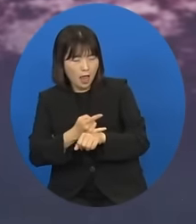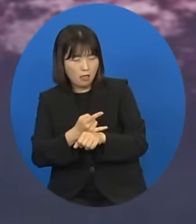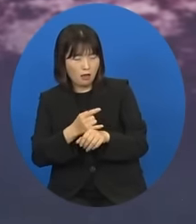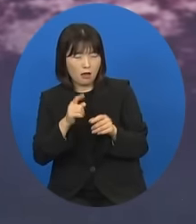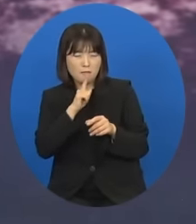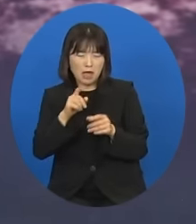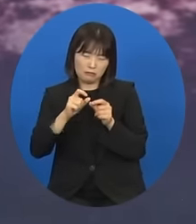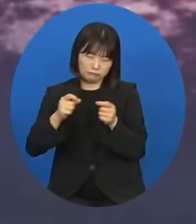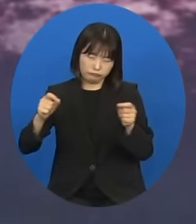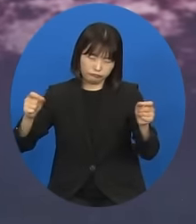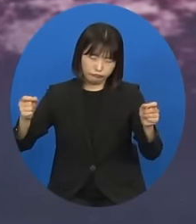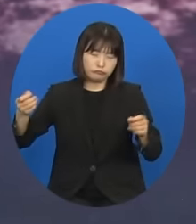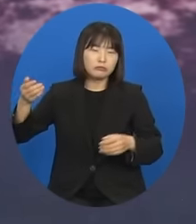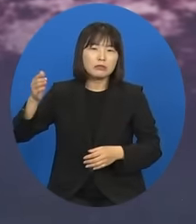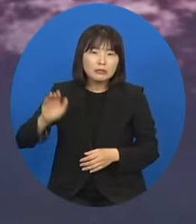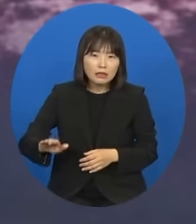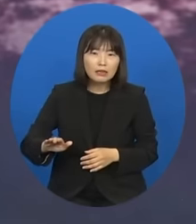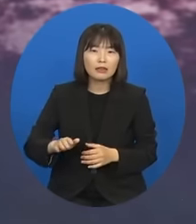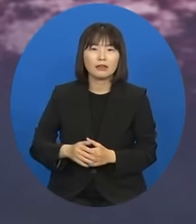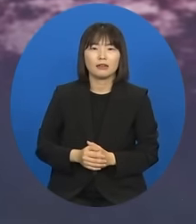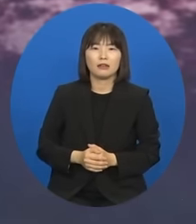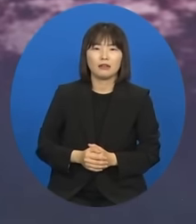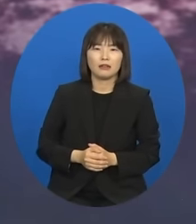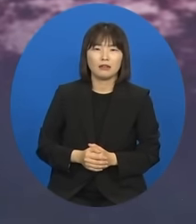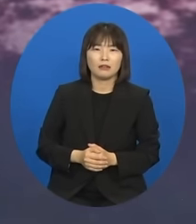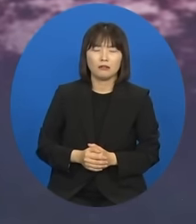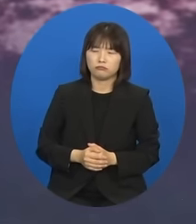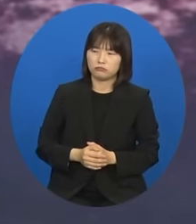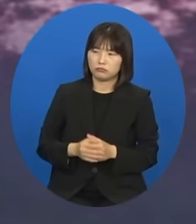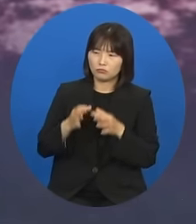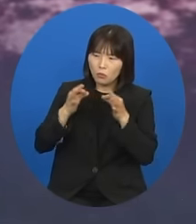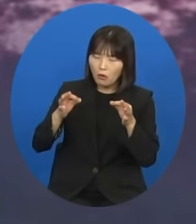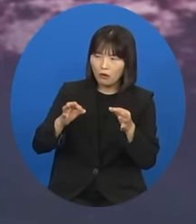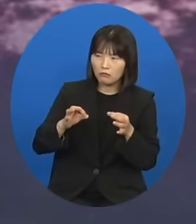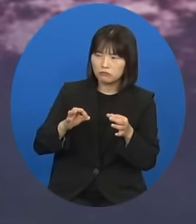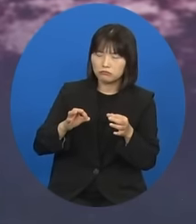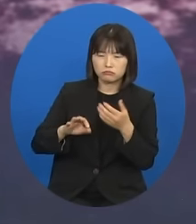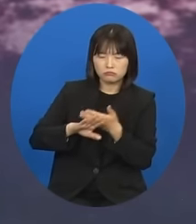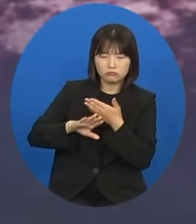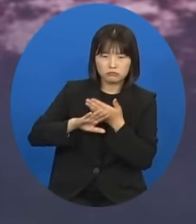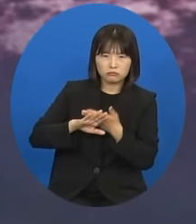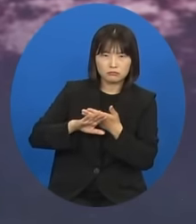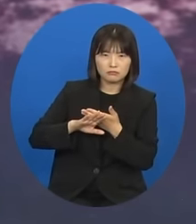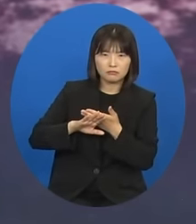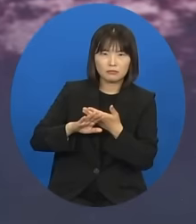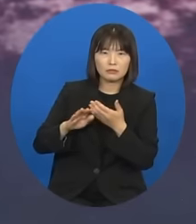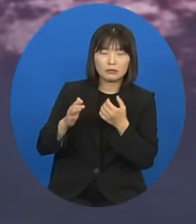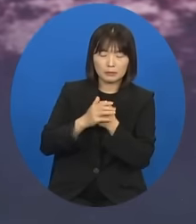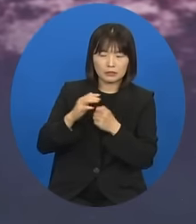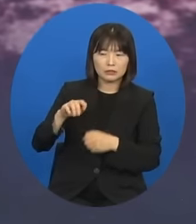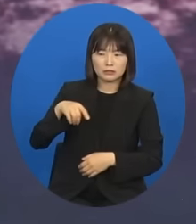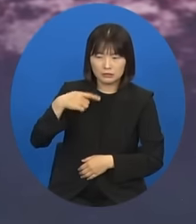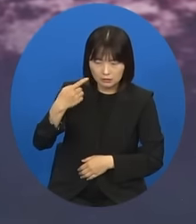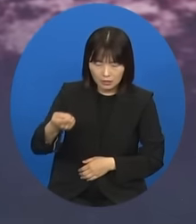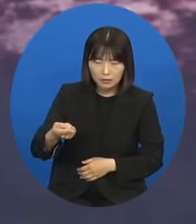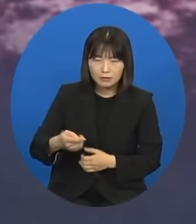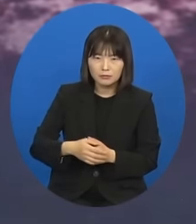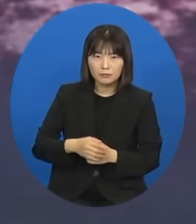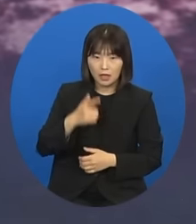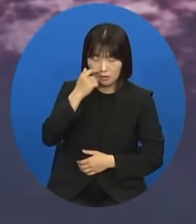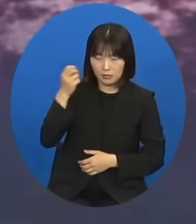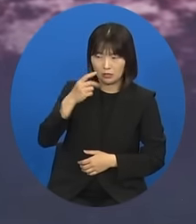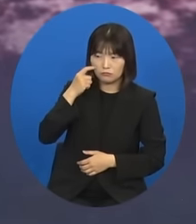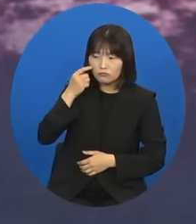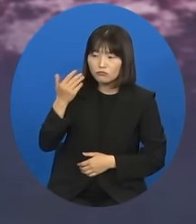목소리가 기면 꼬리가 기면 잡히는 거야 그까 어 목소리가 이게 아닌데 그러니까 그다음에 다시 아버지가 묻거든